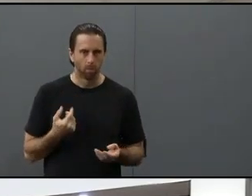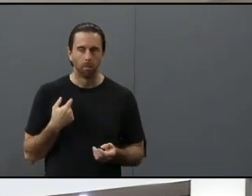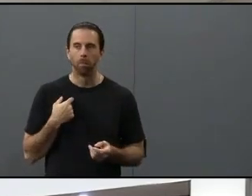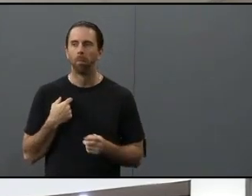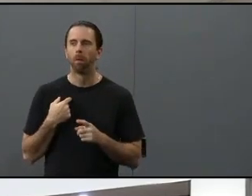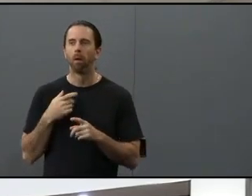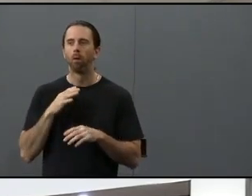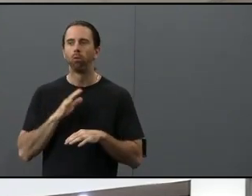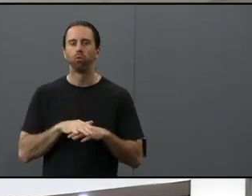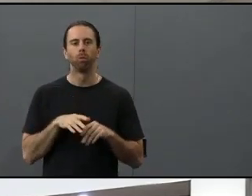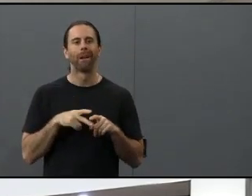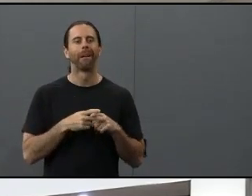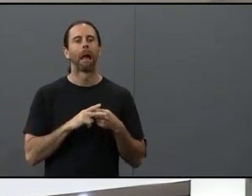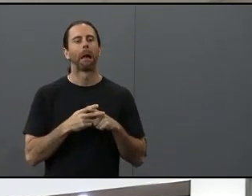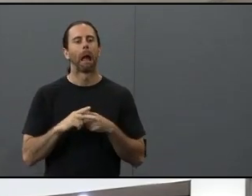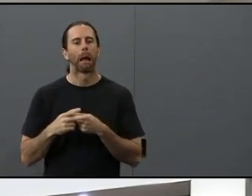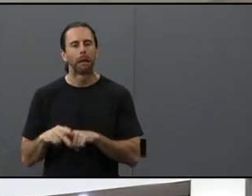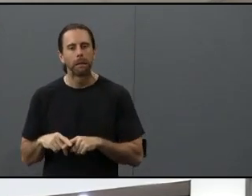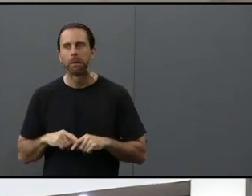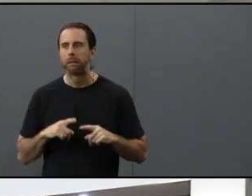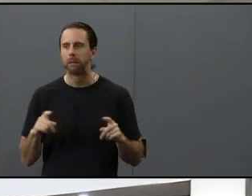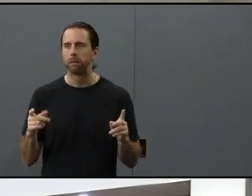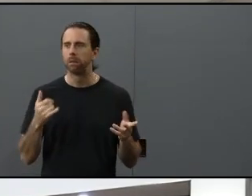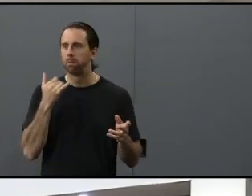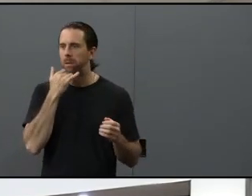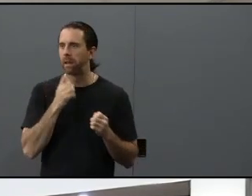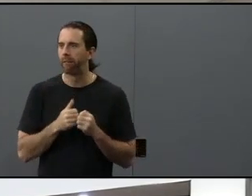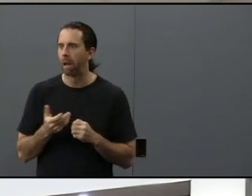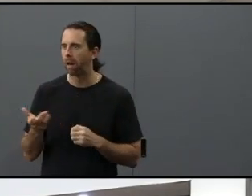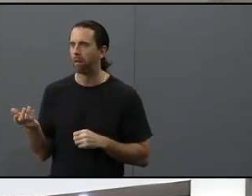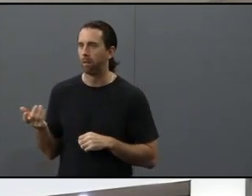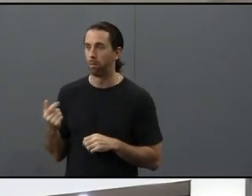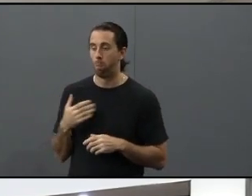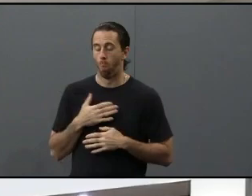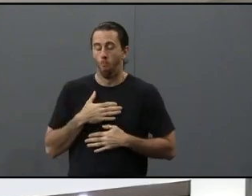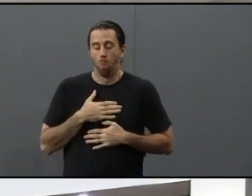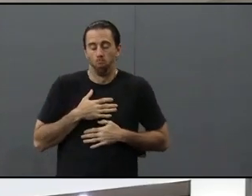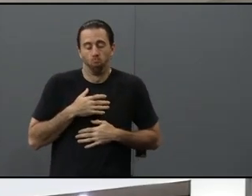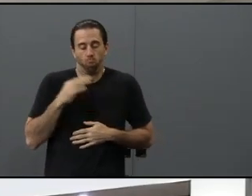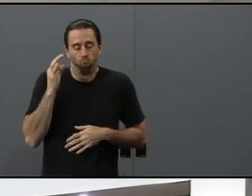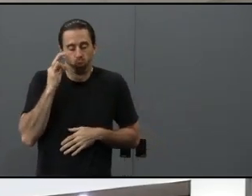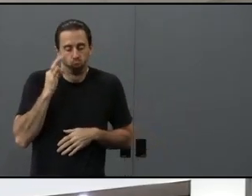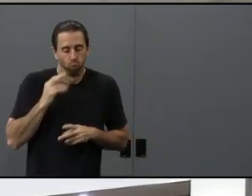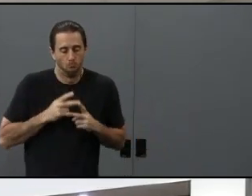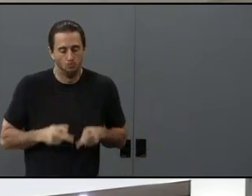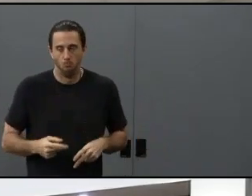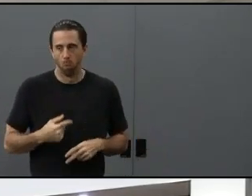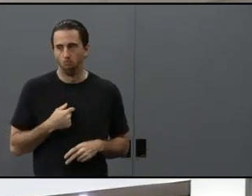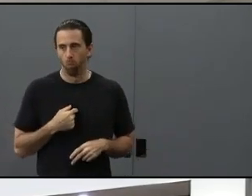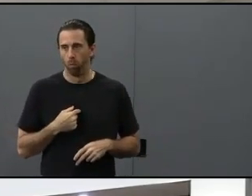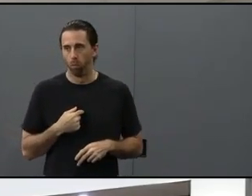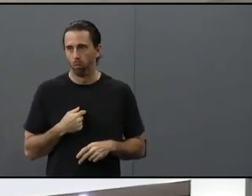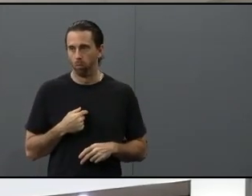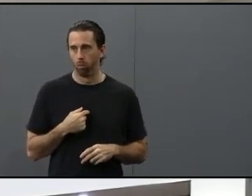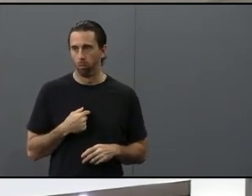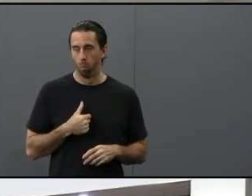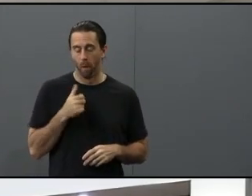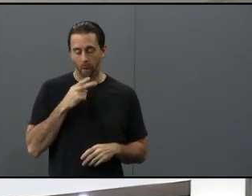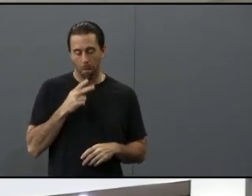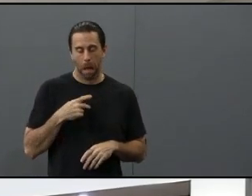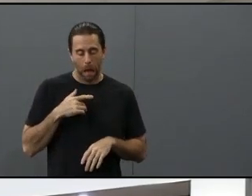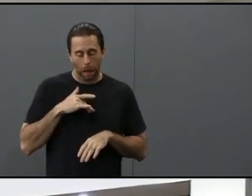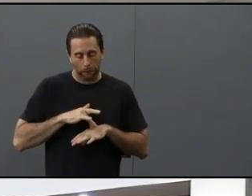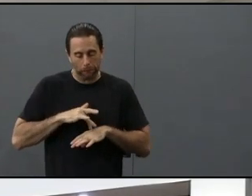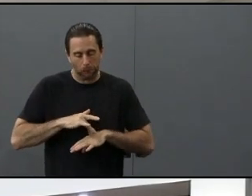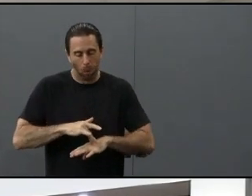la la Quincie là qui qui qui se passe avec vous autres là puis ça c'est pas ma tasse de thé ça c'est bien sûr moi je suis plus un gars vraiment de terrain